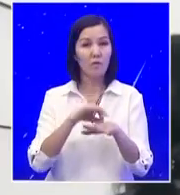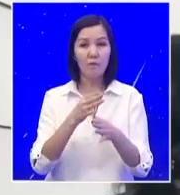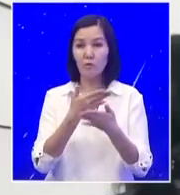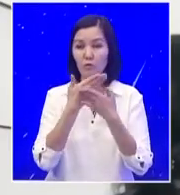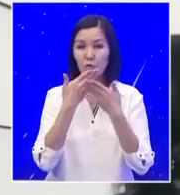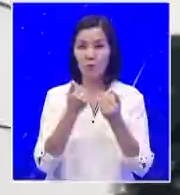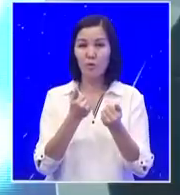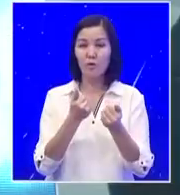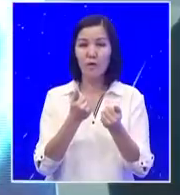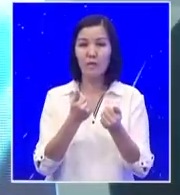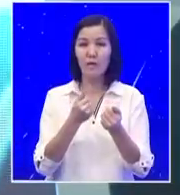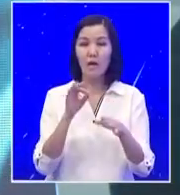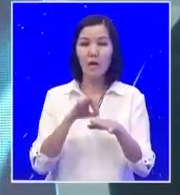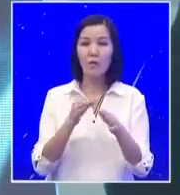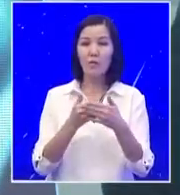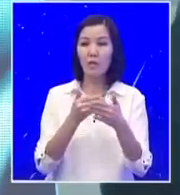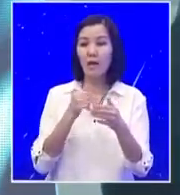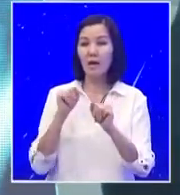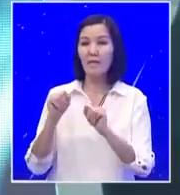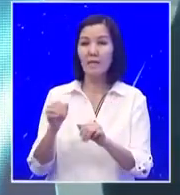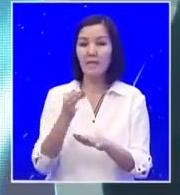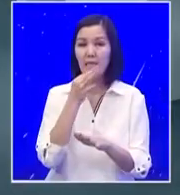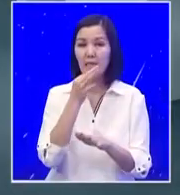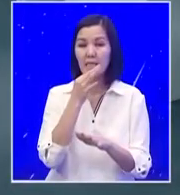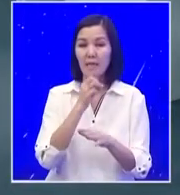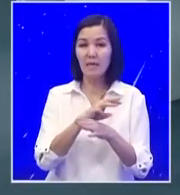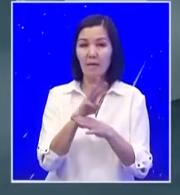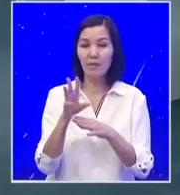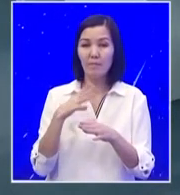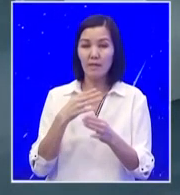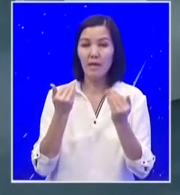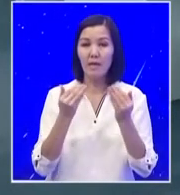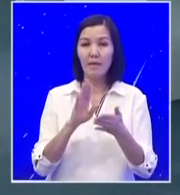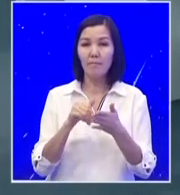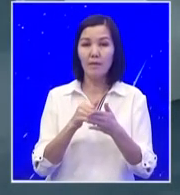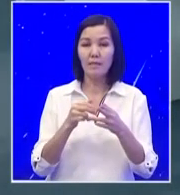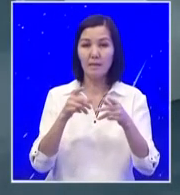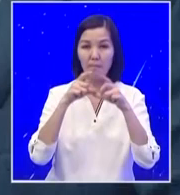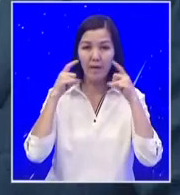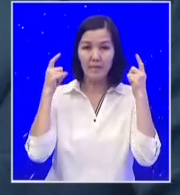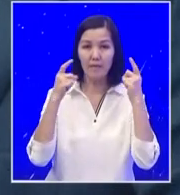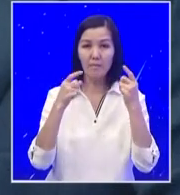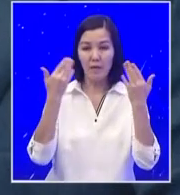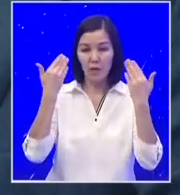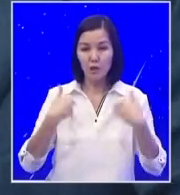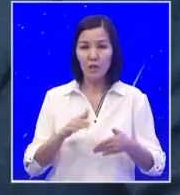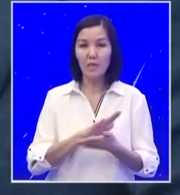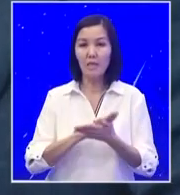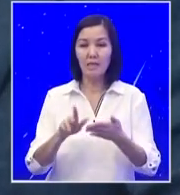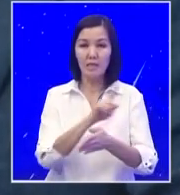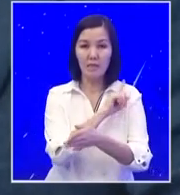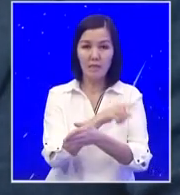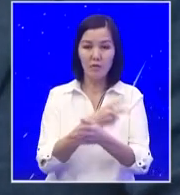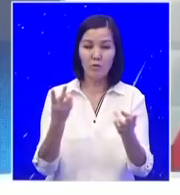Мұның барлығы аурудың алдын алып, ерте қамданғандың нәтижесі. Қазір бастысы маска киіп емес, жеке гигиенаны күшейту керек,